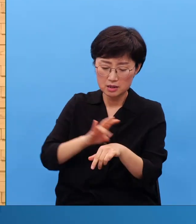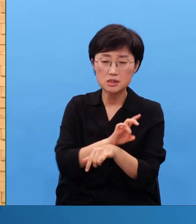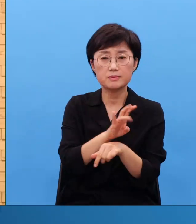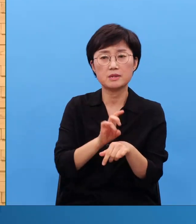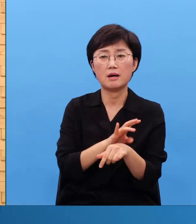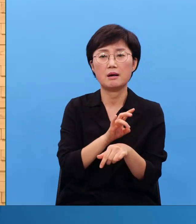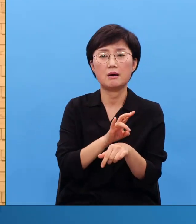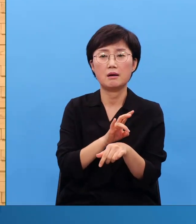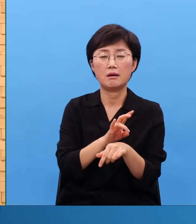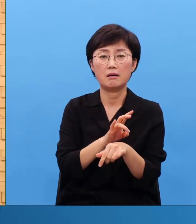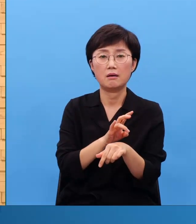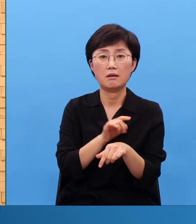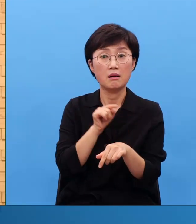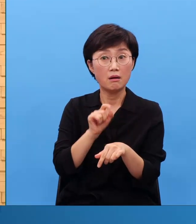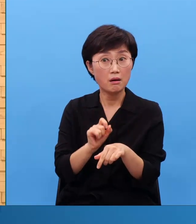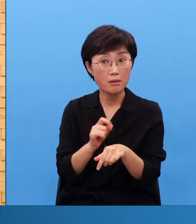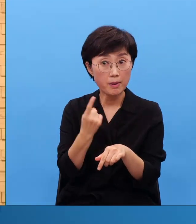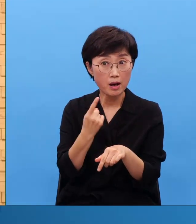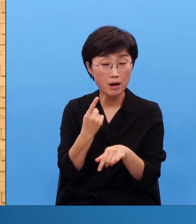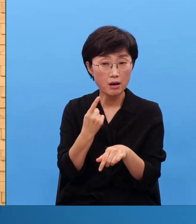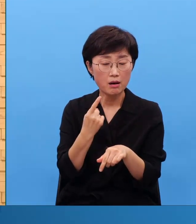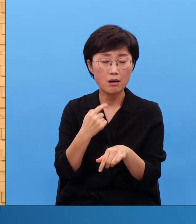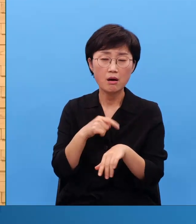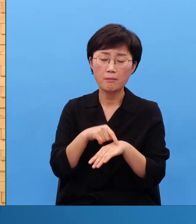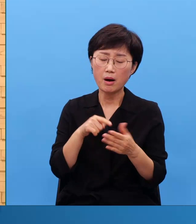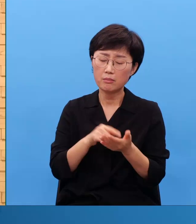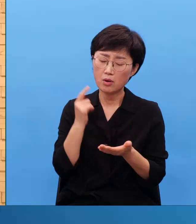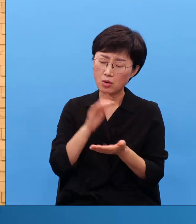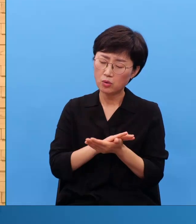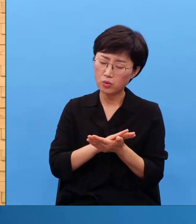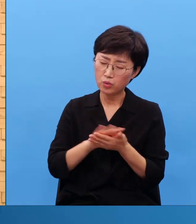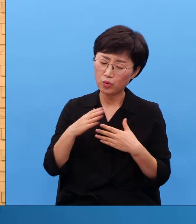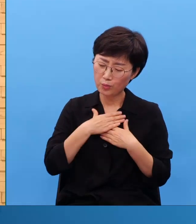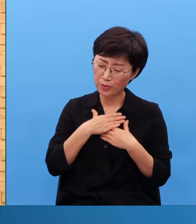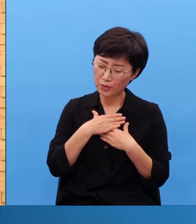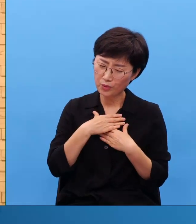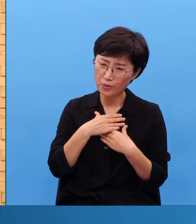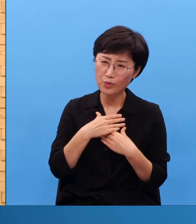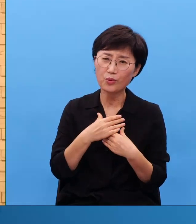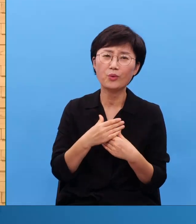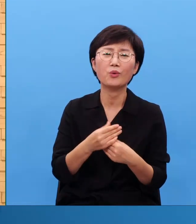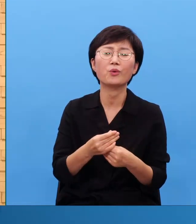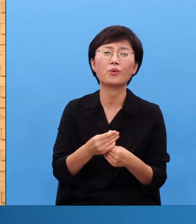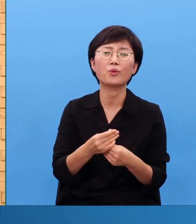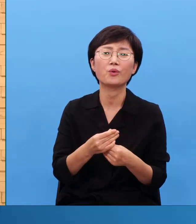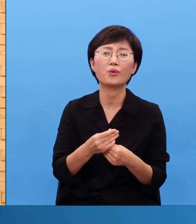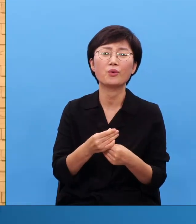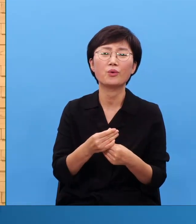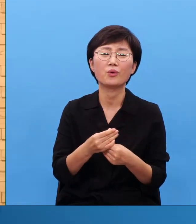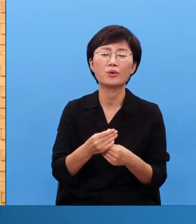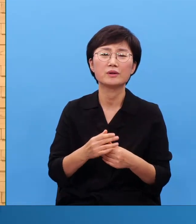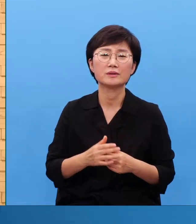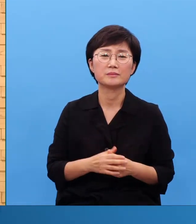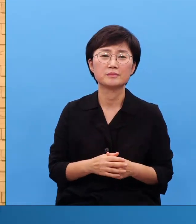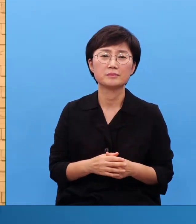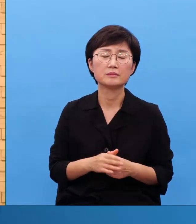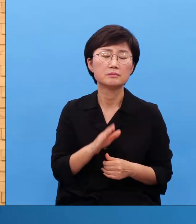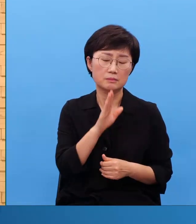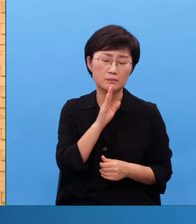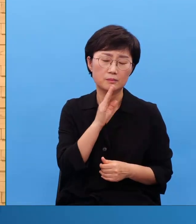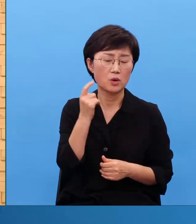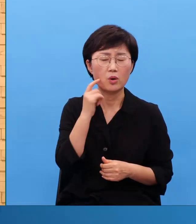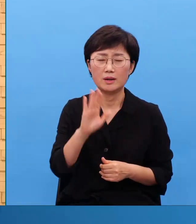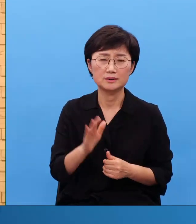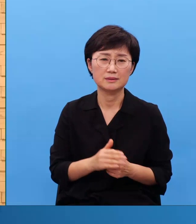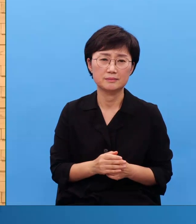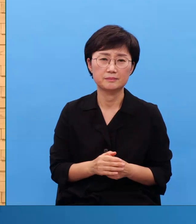great for me for the power of the triune God and the power of the third kingdom of God and the filling of the Holy Spirit and the power of the universe to come upon me. 진짜입니다. That's what I truly